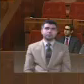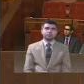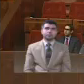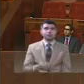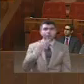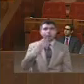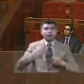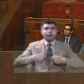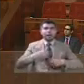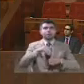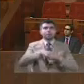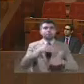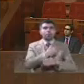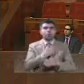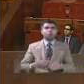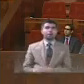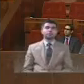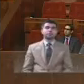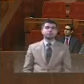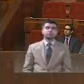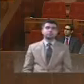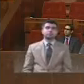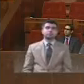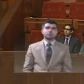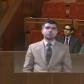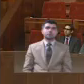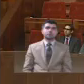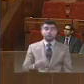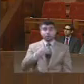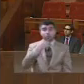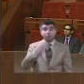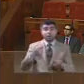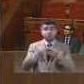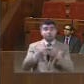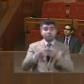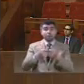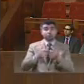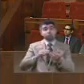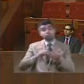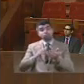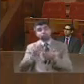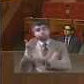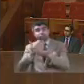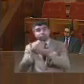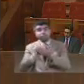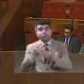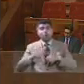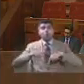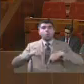شكرا سيد رئيس، سيد رئيس الحكومة المحترم. حقيقة أنا غادي نعتمد على المعطيات ديال وزارة